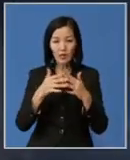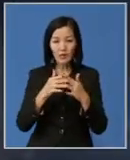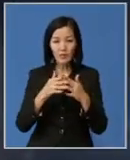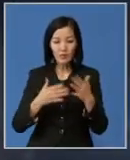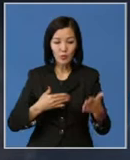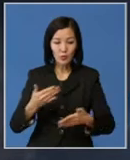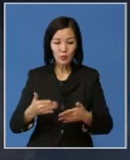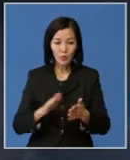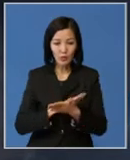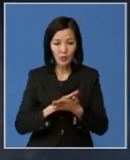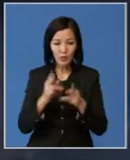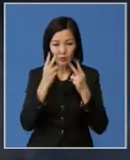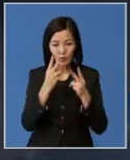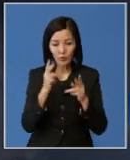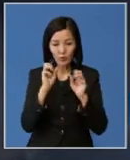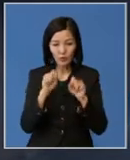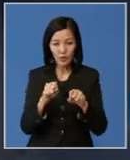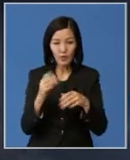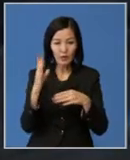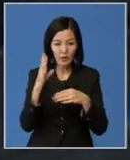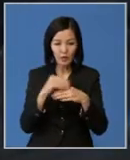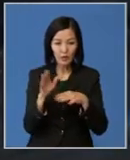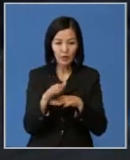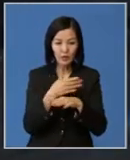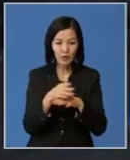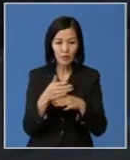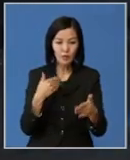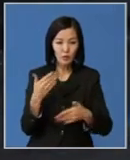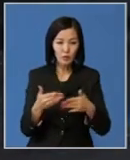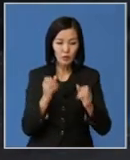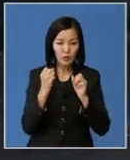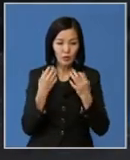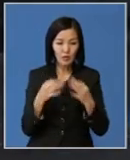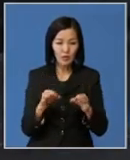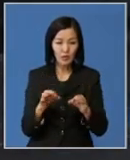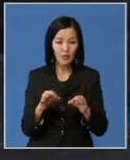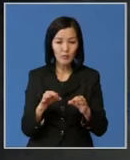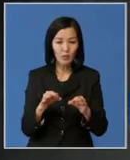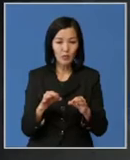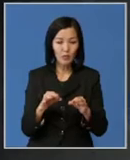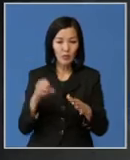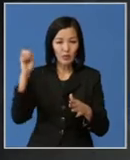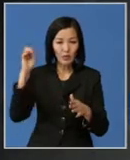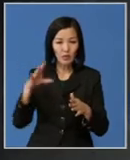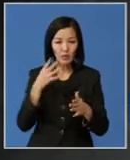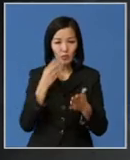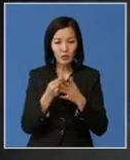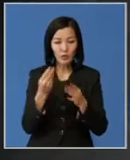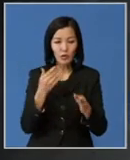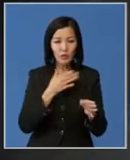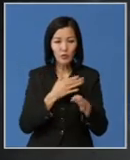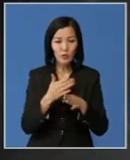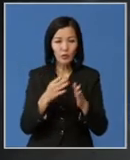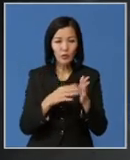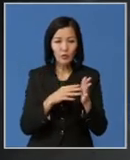Жолаушыға жол көрсетіп, тұрғындардың түнгі уақыттағы қауіпсіздігіне де негіз болмақ. Жеке кәсіпкер жарықтандыру жұмысын өз қаражатына жасап берді. Оған 9